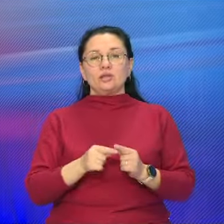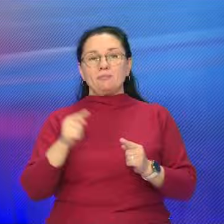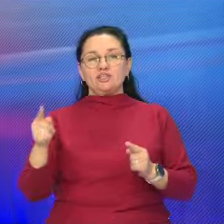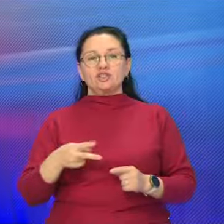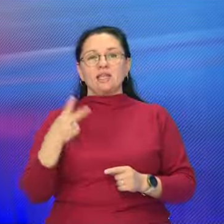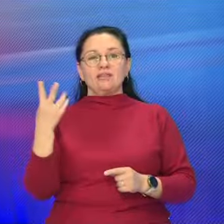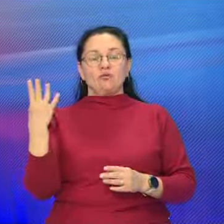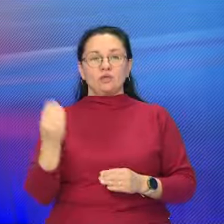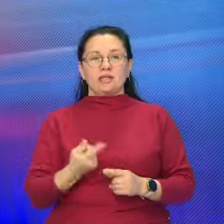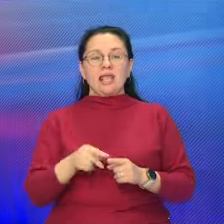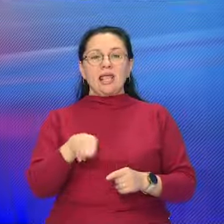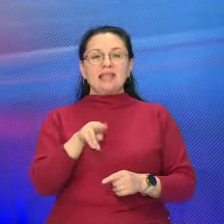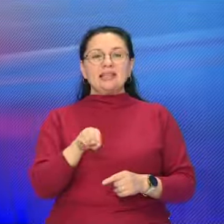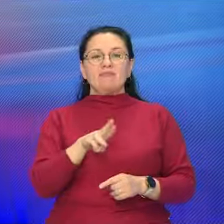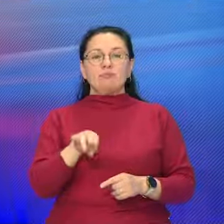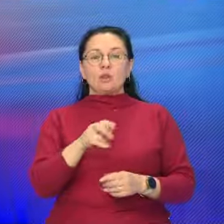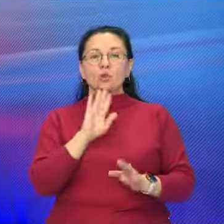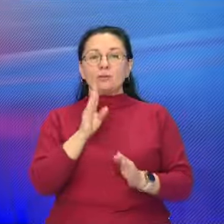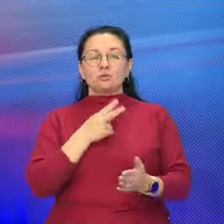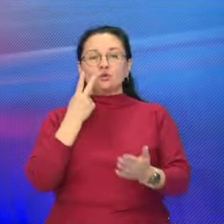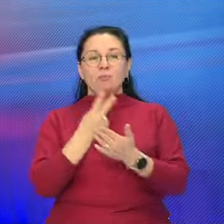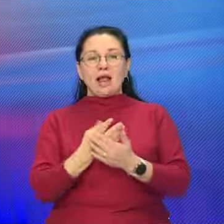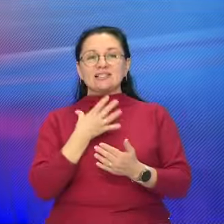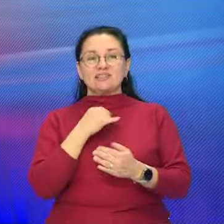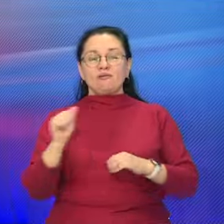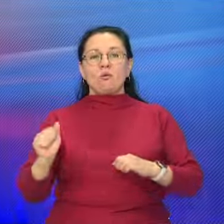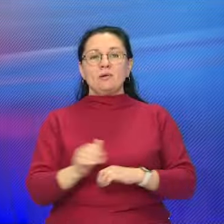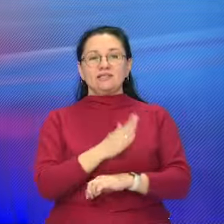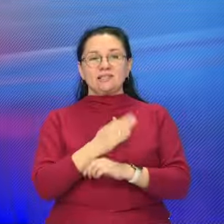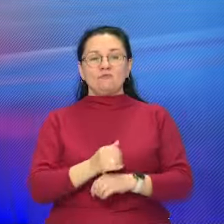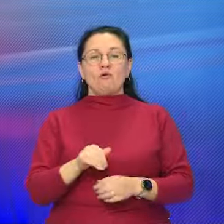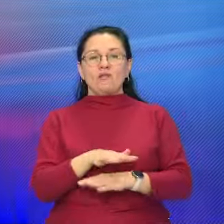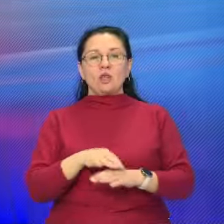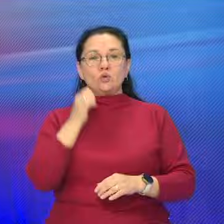2 дзён. Дрыфт-пілоты будуць дэманстраваць сваё майстэрства ў раёне старога замка.